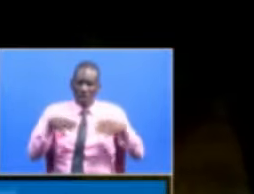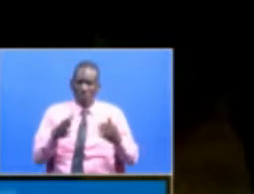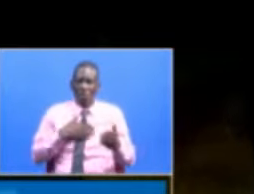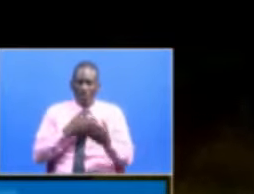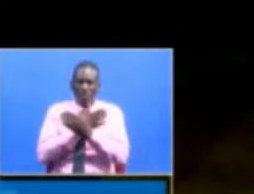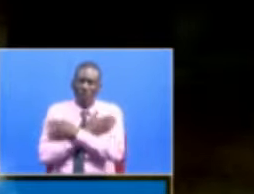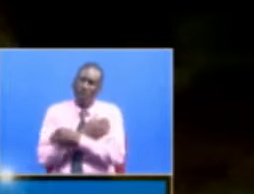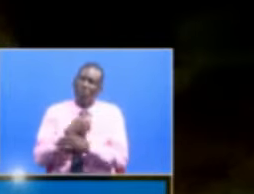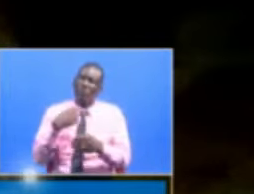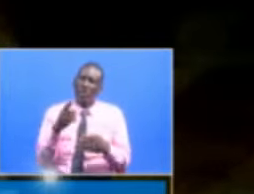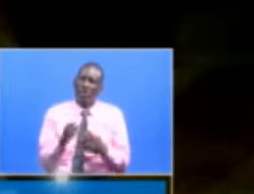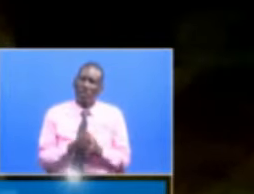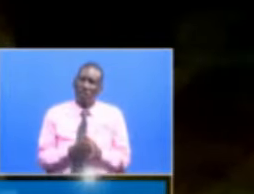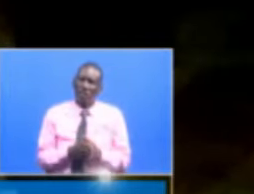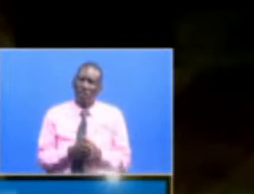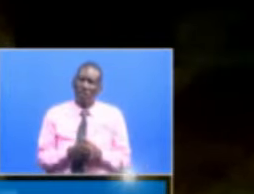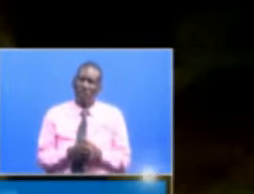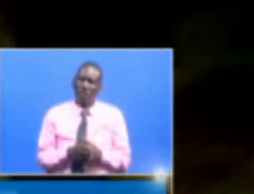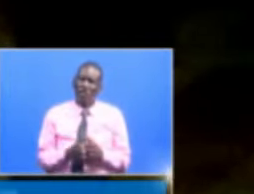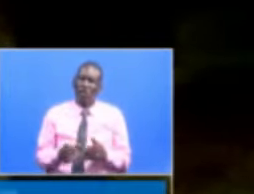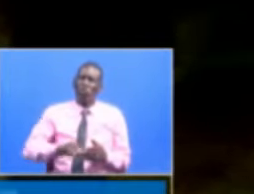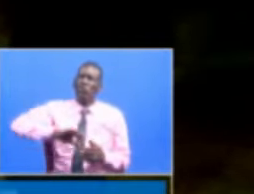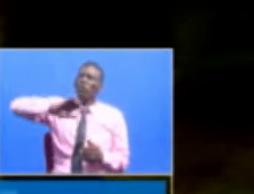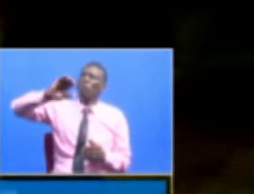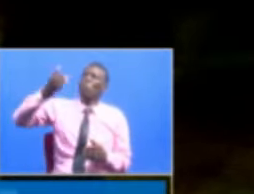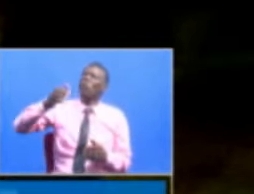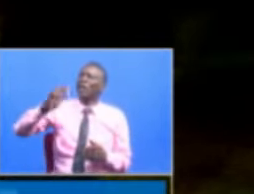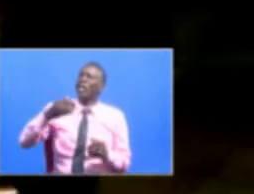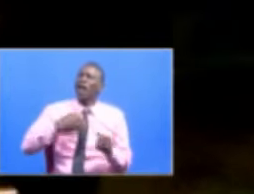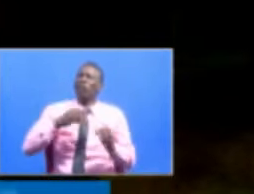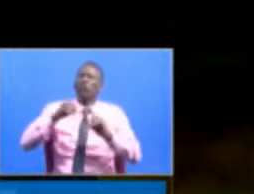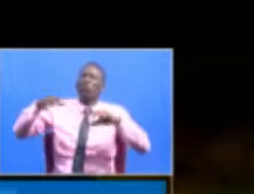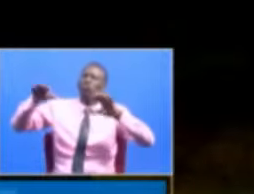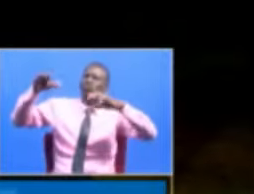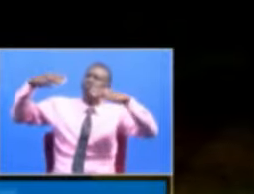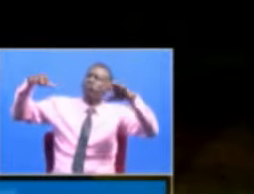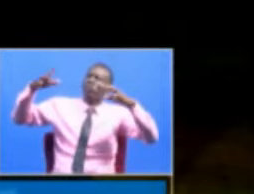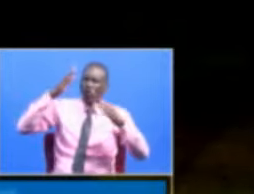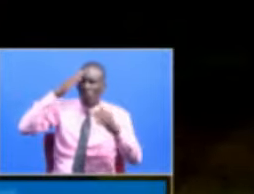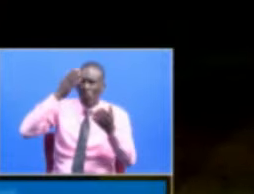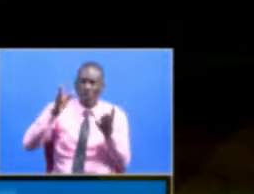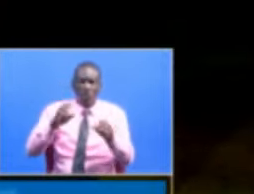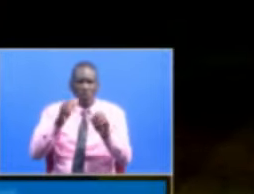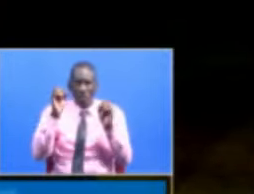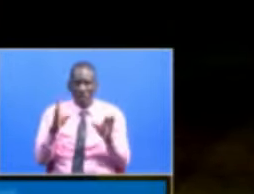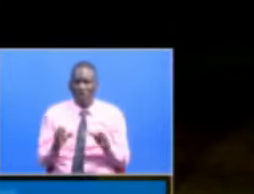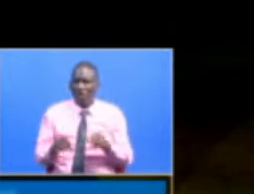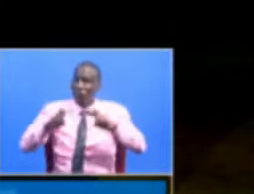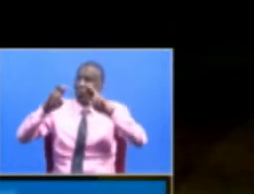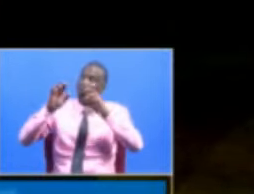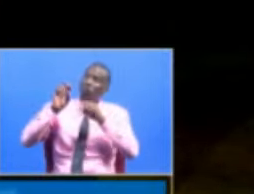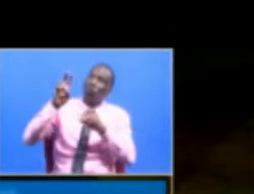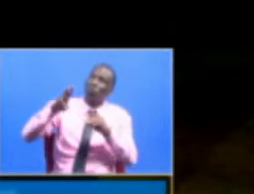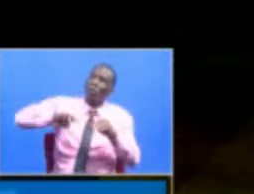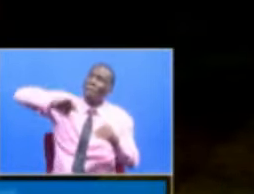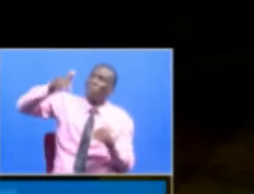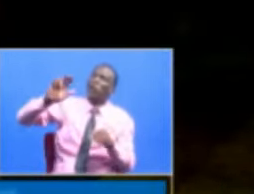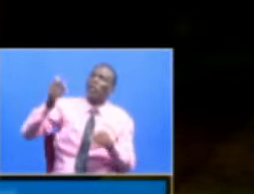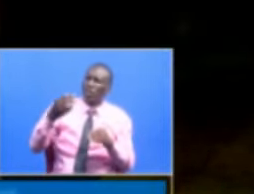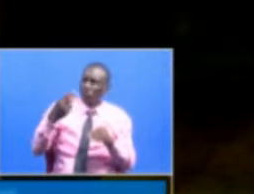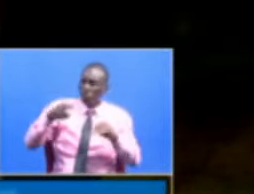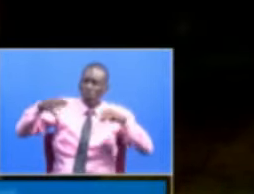alikuwa anasema, si tukiangalia Mount Kenya tuone ina mawingu. Tunajua ni kubaya. Mount Kenya. Yeah.